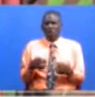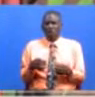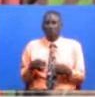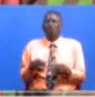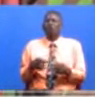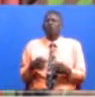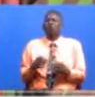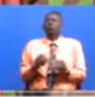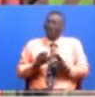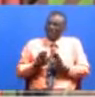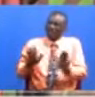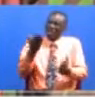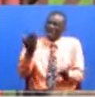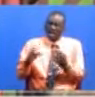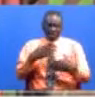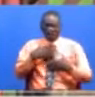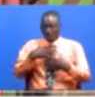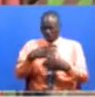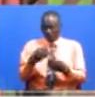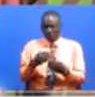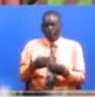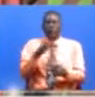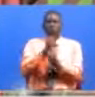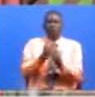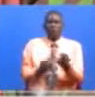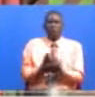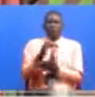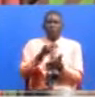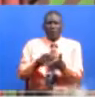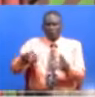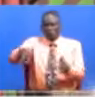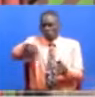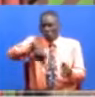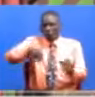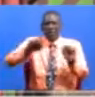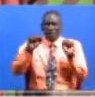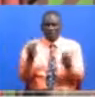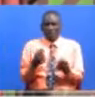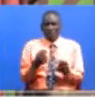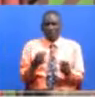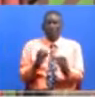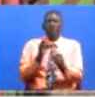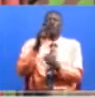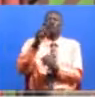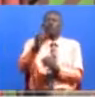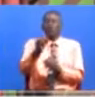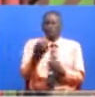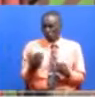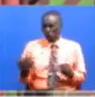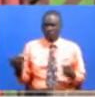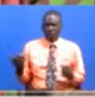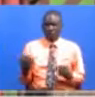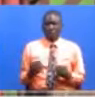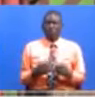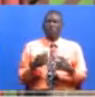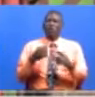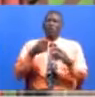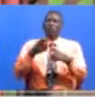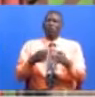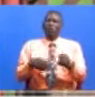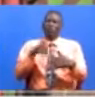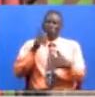interest for the sake of ensuring that we save our future generations from what